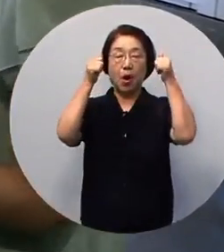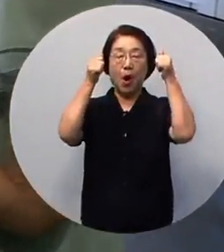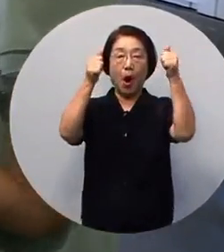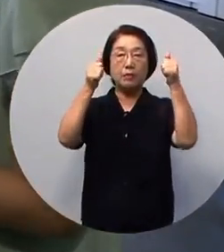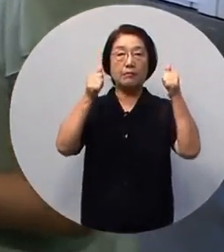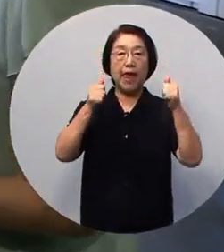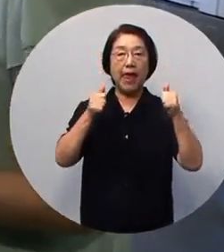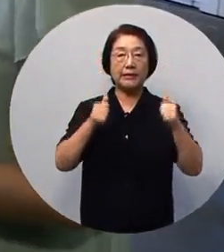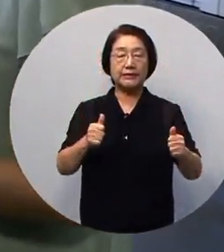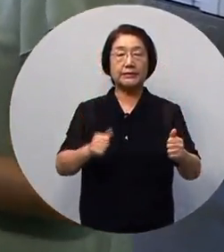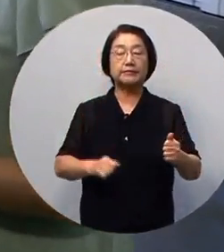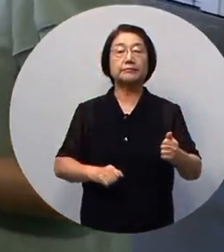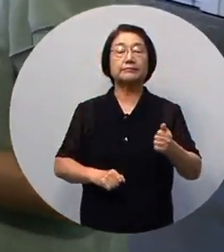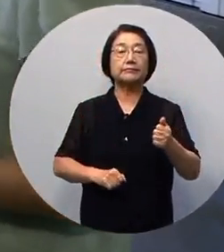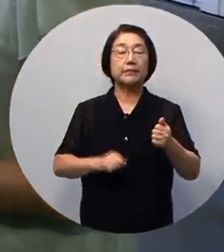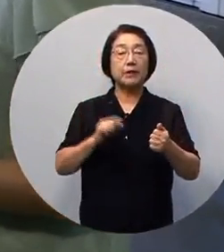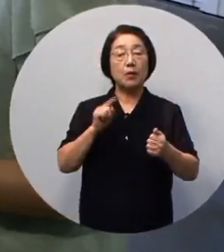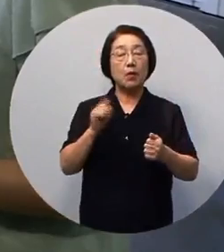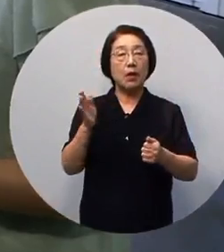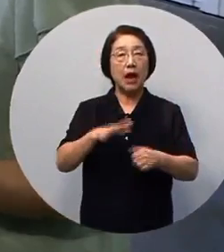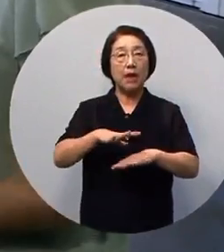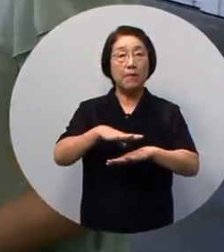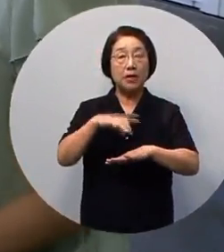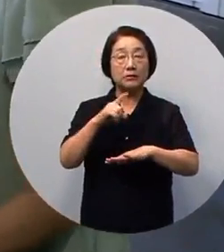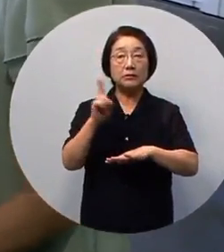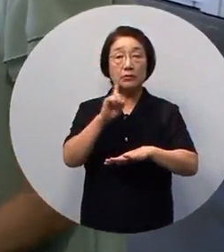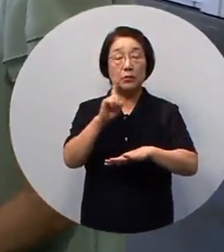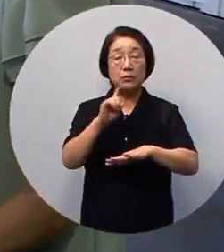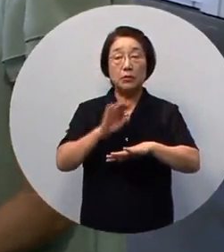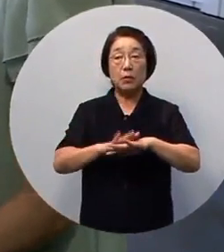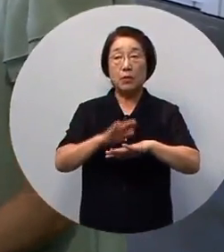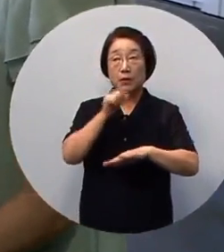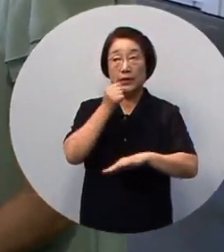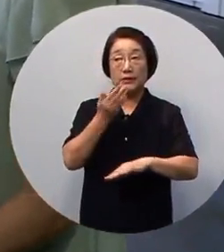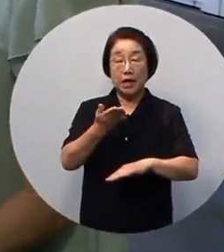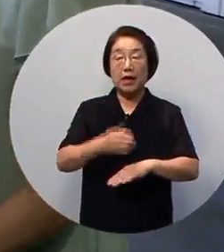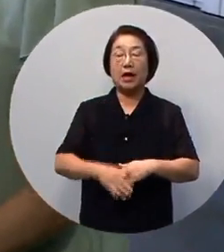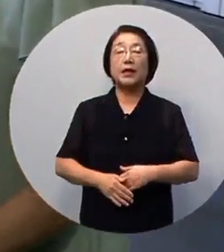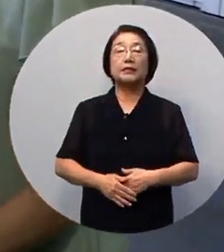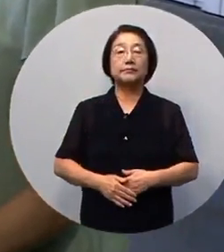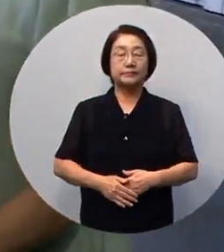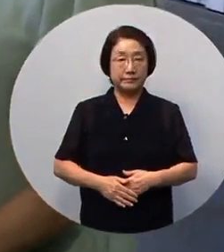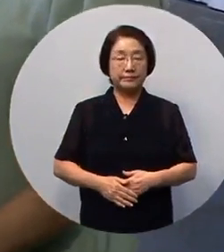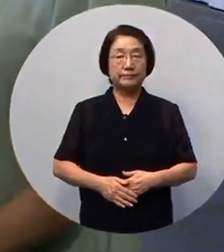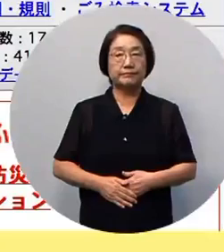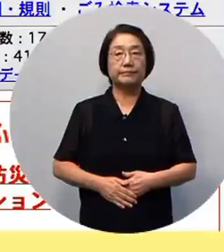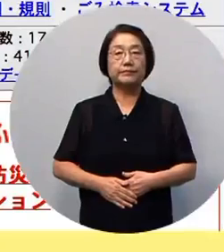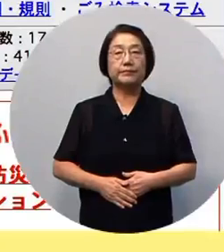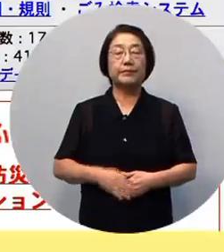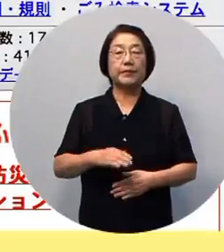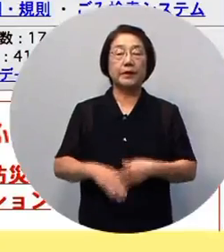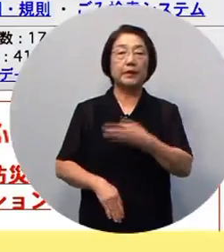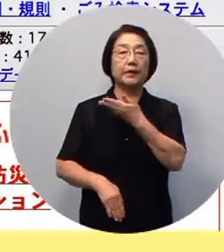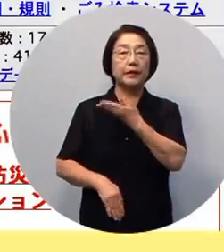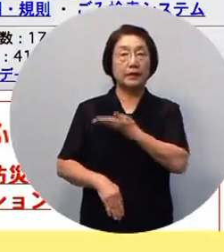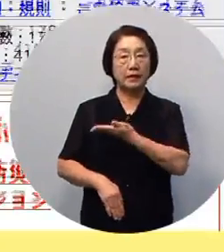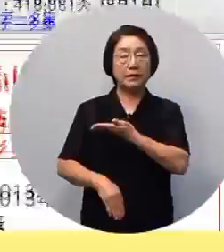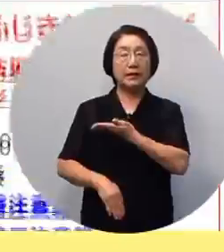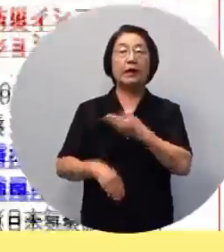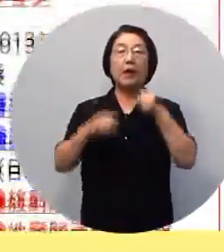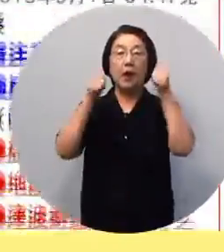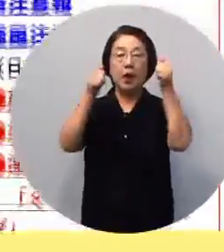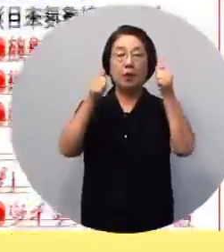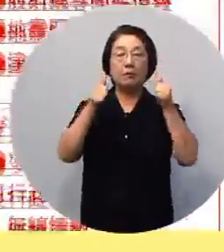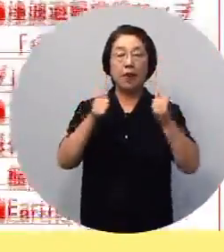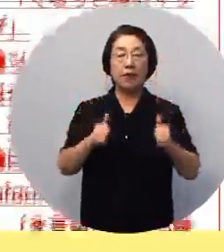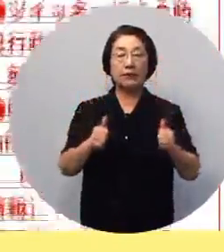出ていますけれども、ここからまずはどこに行けばいいですか？ はい、それではですね、このホームページの中に少し下